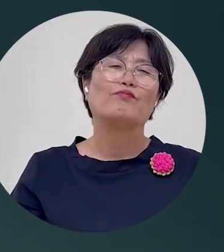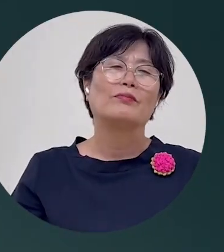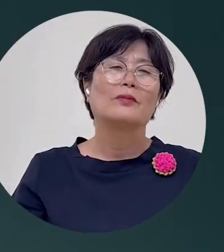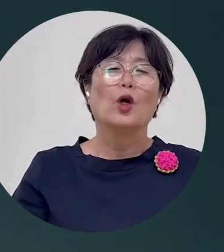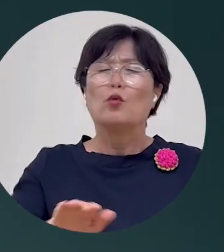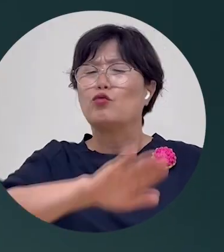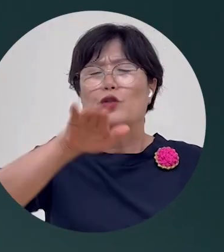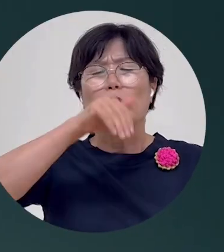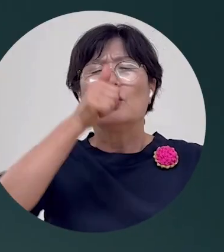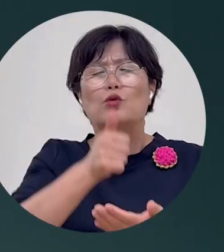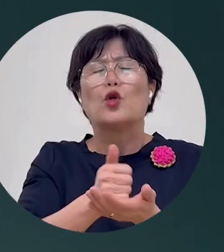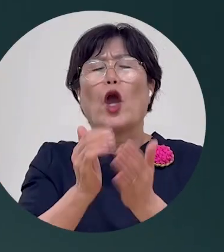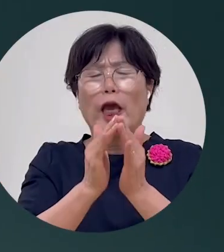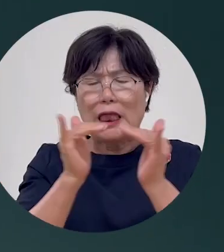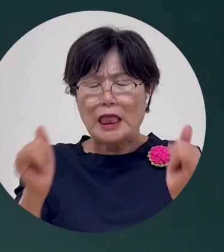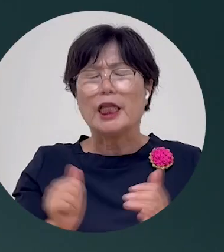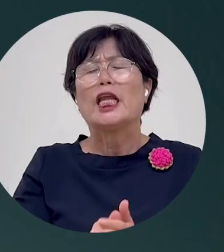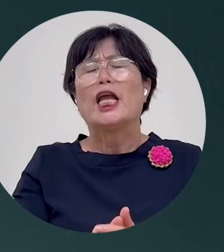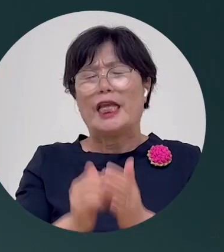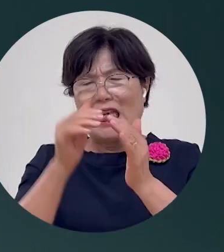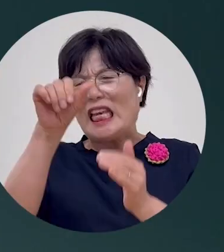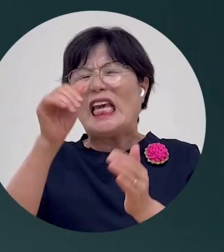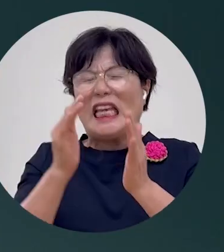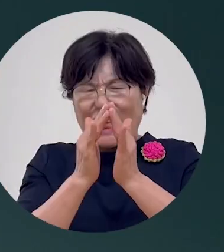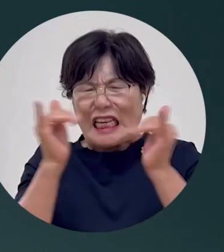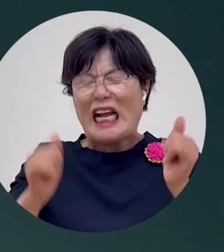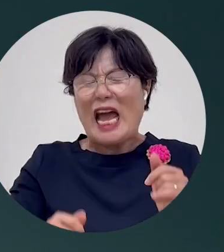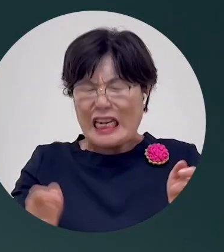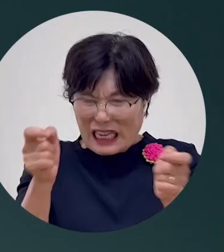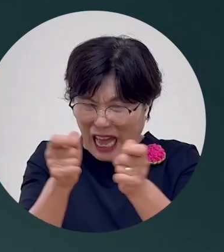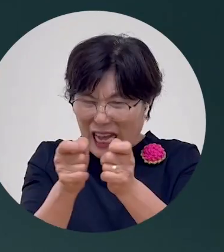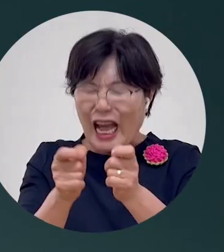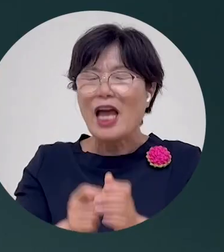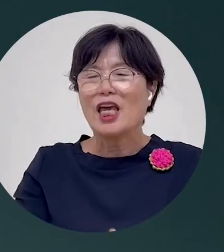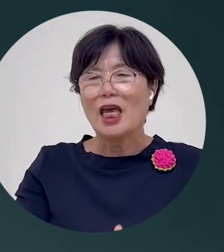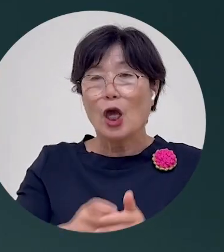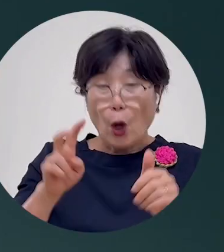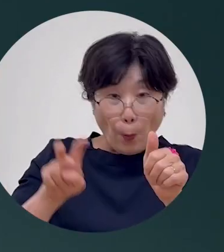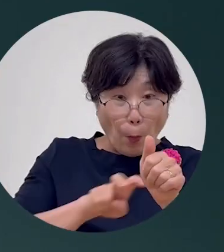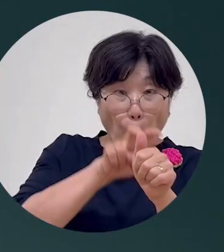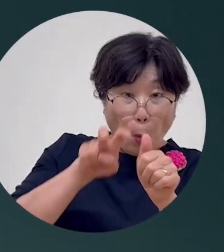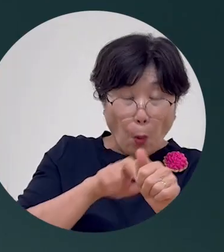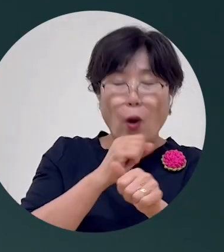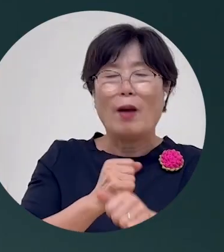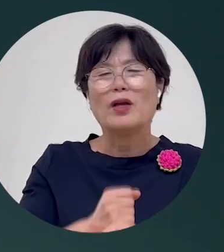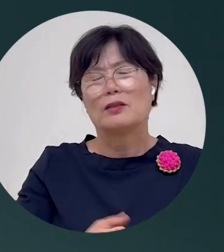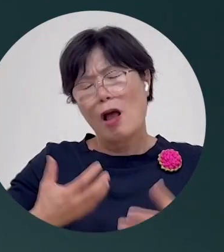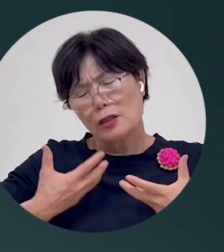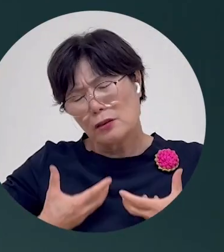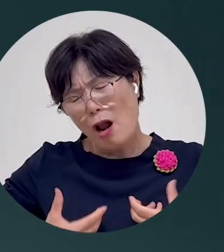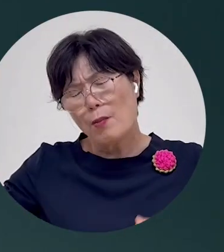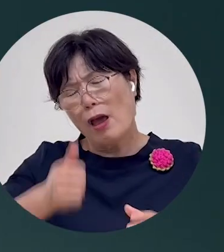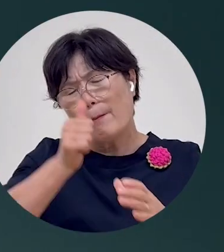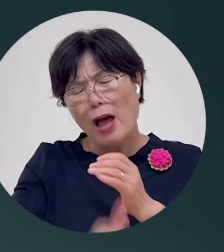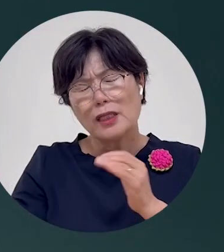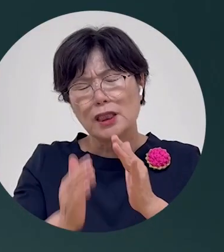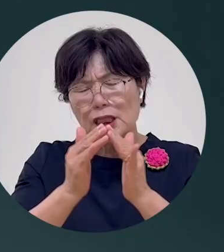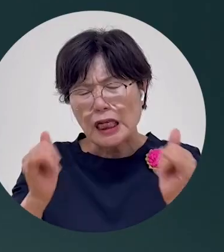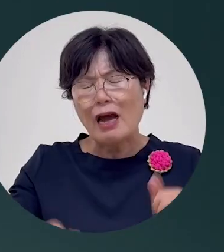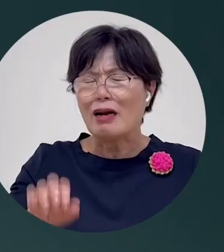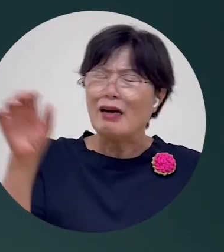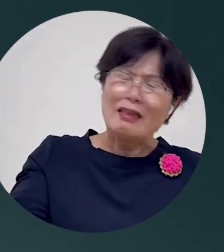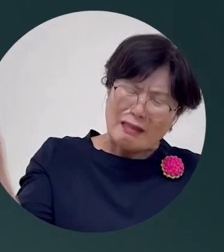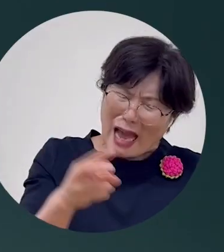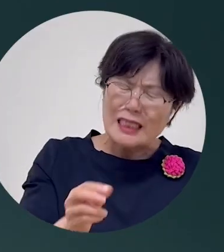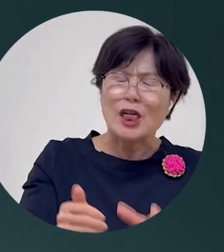죄인된 인간들을 더 가까이 지켜보면서 절망에 빠진 인간들을 다시 소망 가운데로 인도해